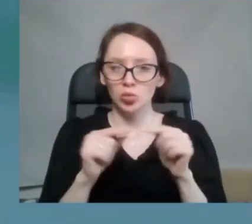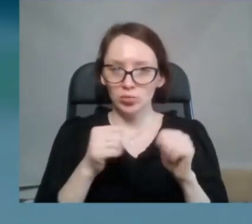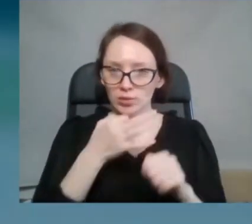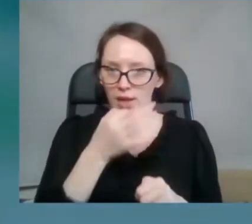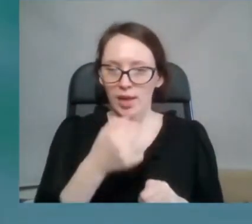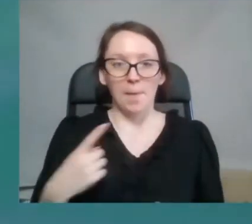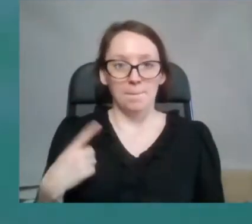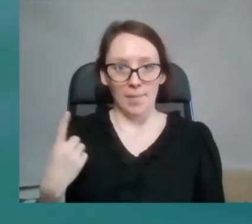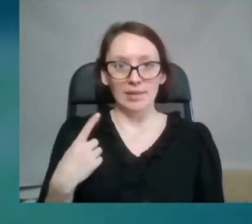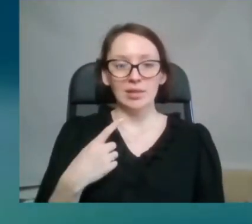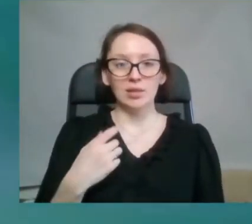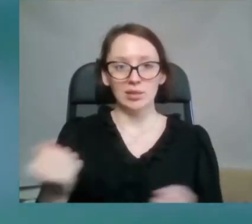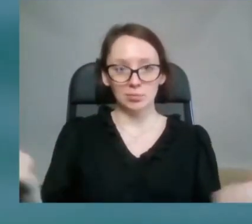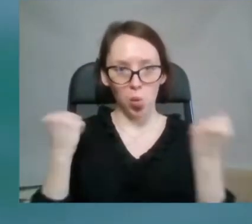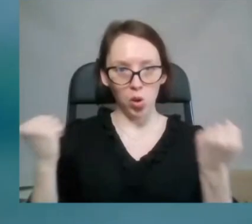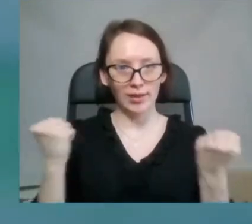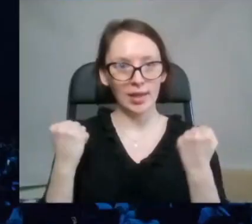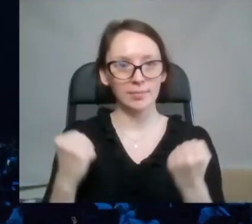спорта.